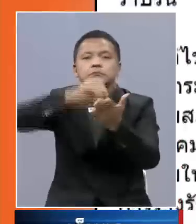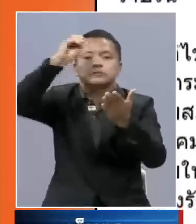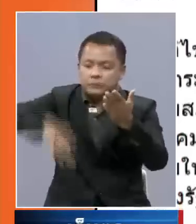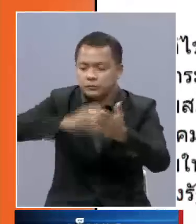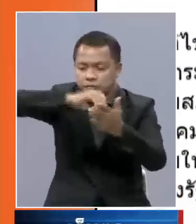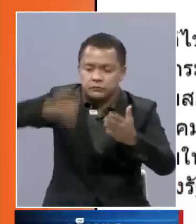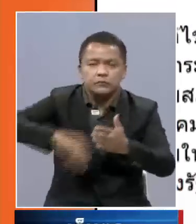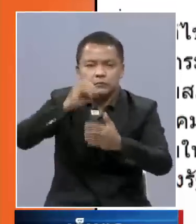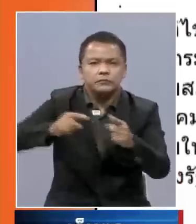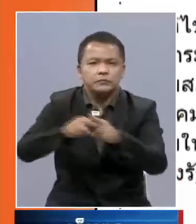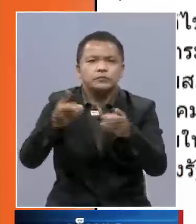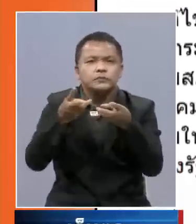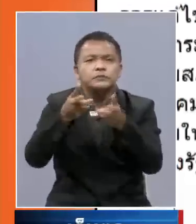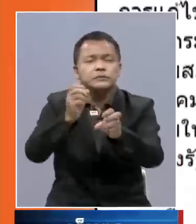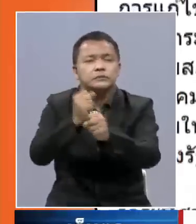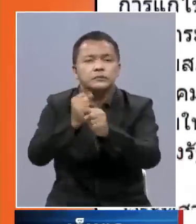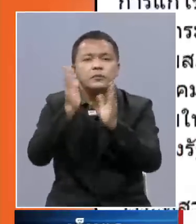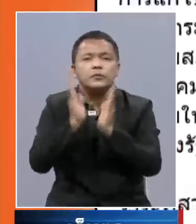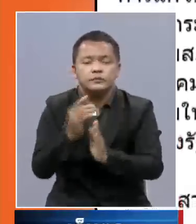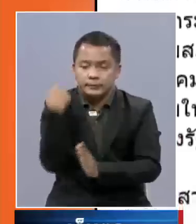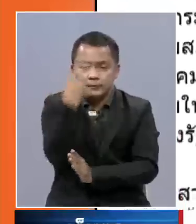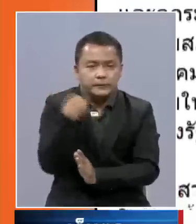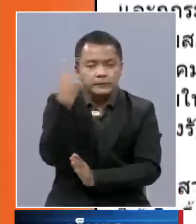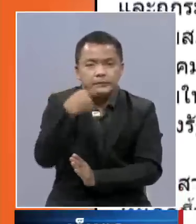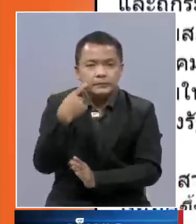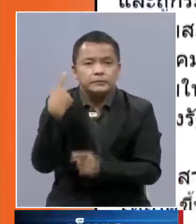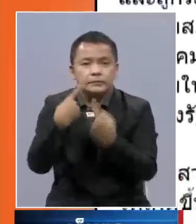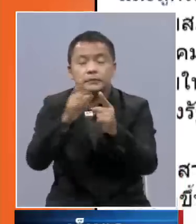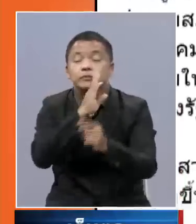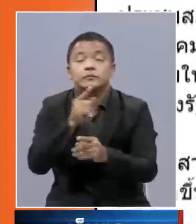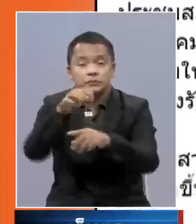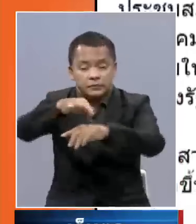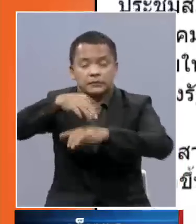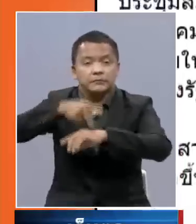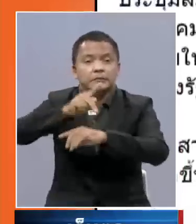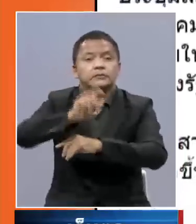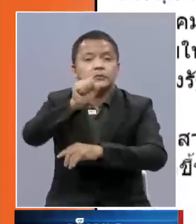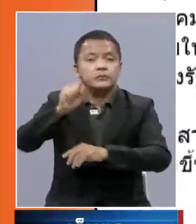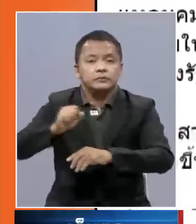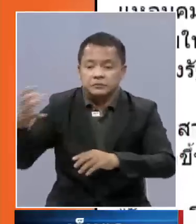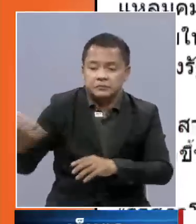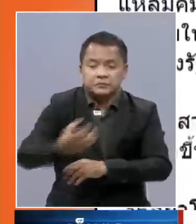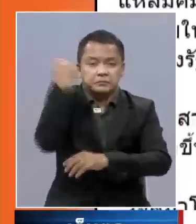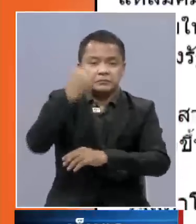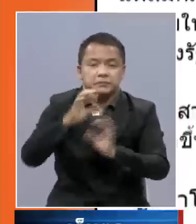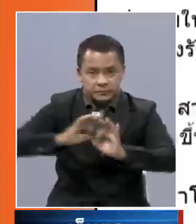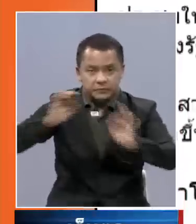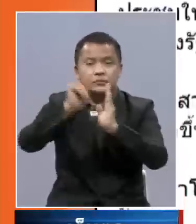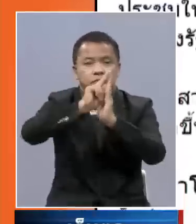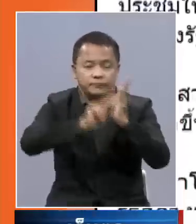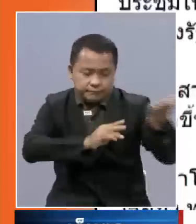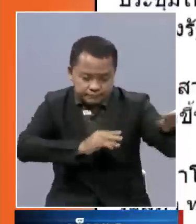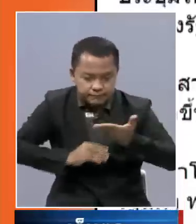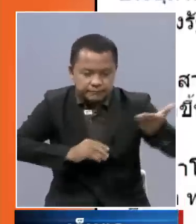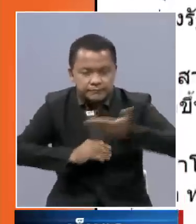ตกไปด้วยกระบวนการและคนคนใดคนหนึ่งแต่ถ้าได้ตำแหน่งประธานสภามาแล้วยึดเอาความสำคัญของกฎหมายเป็นสำคั